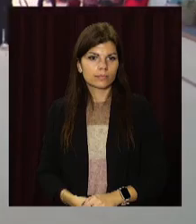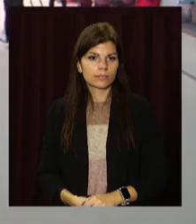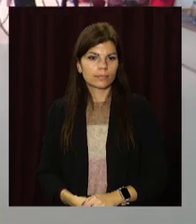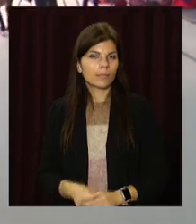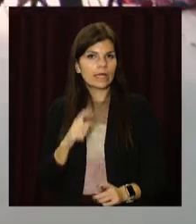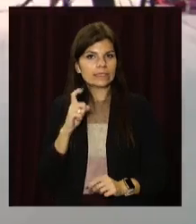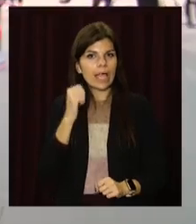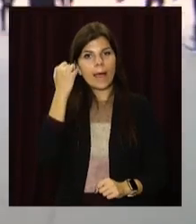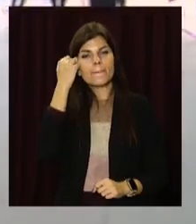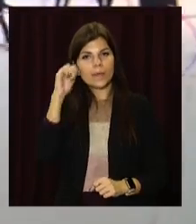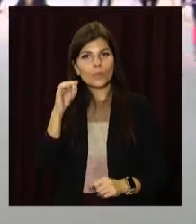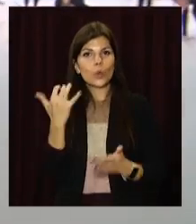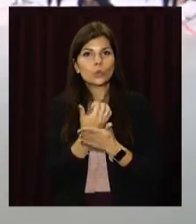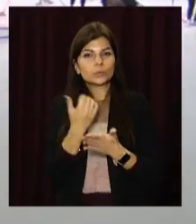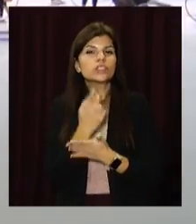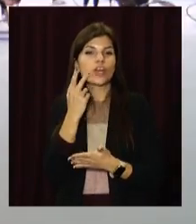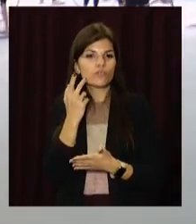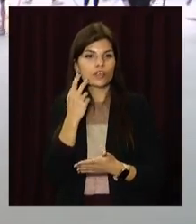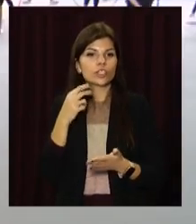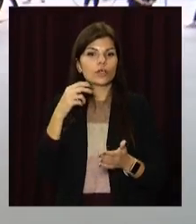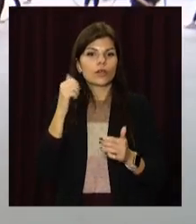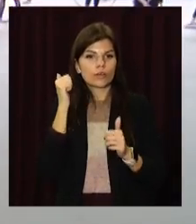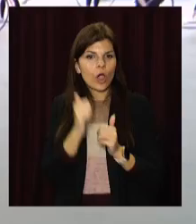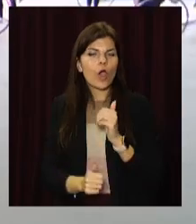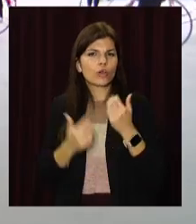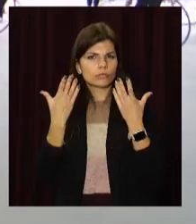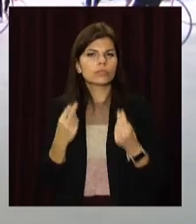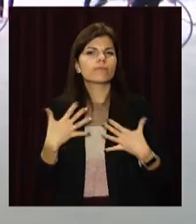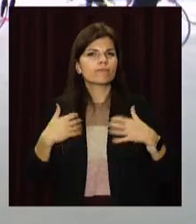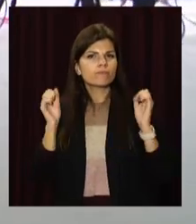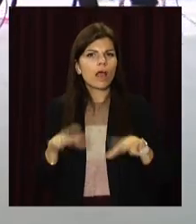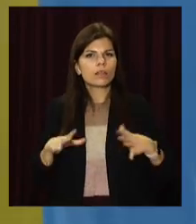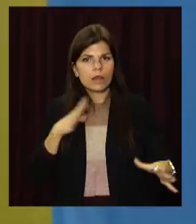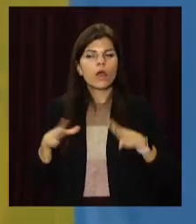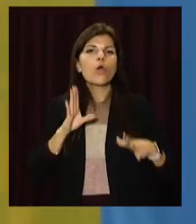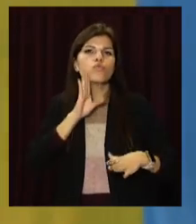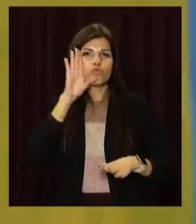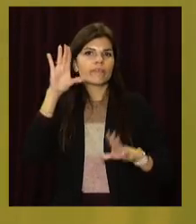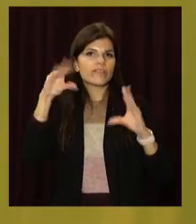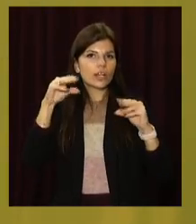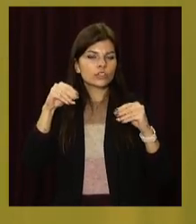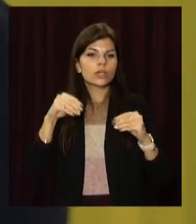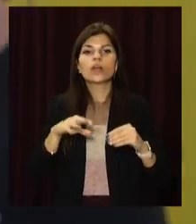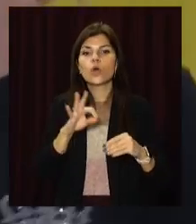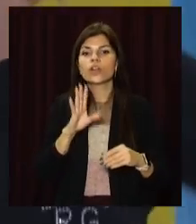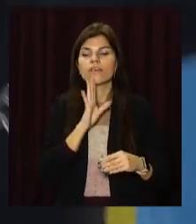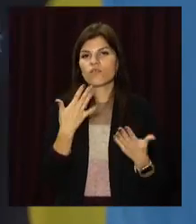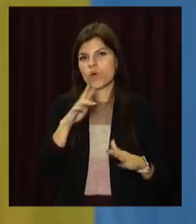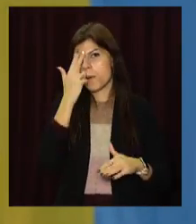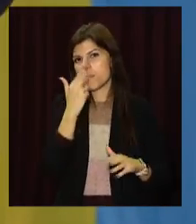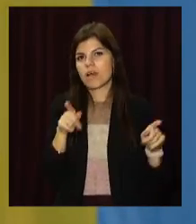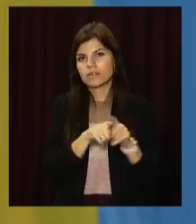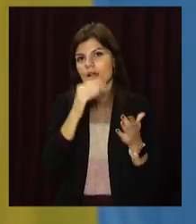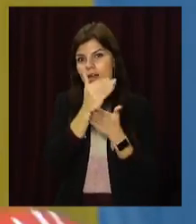За перемогами та успіхами завжди стоять щоденні й наполегливі тренування – вранці та ввечері. Проте дівчина звикла до